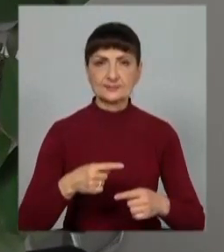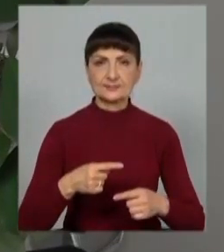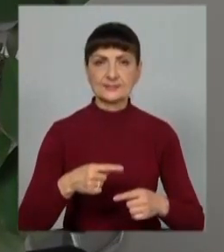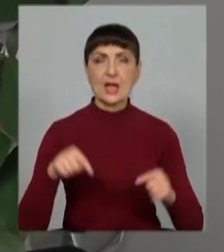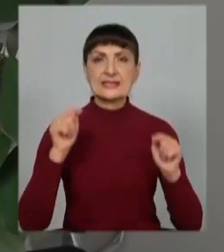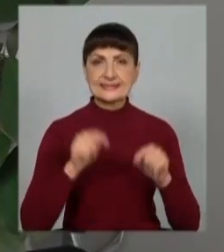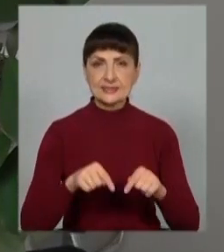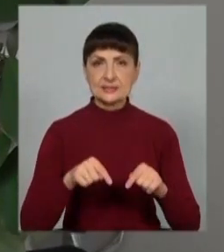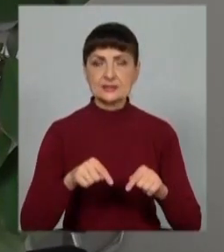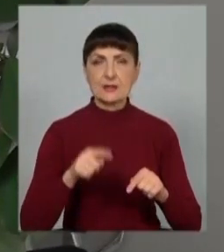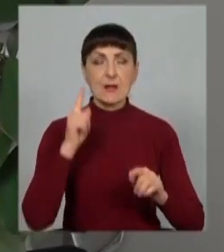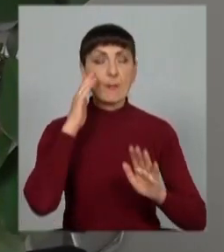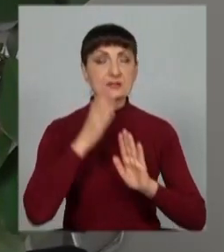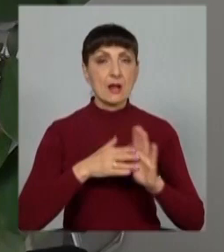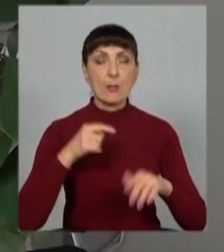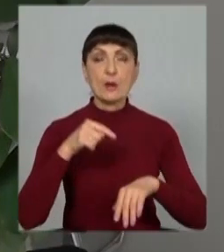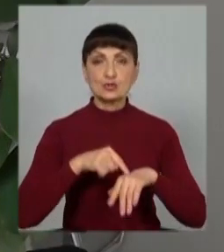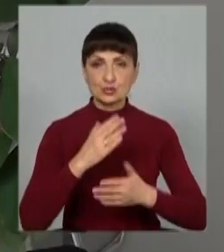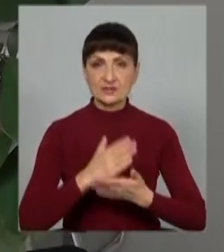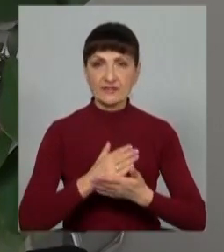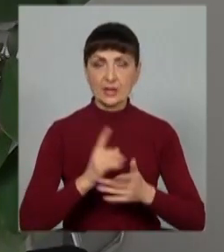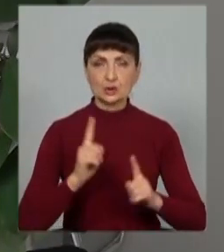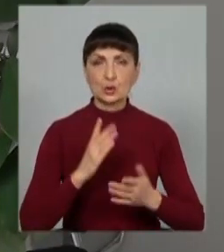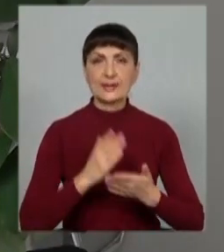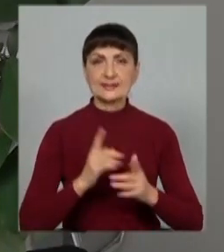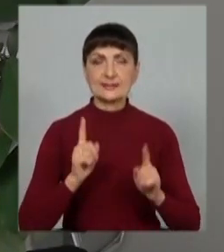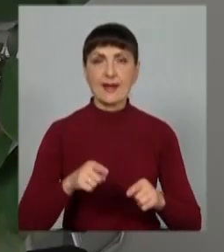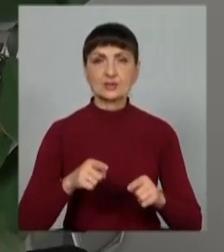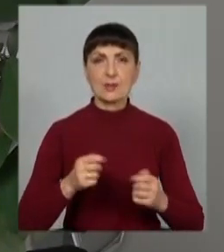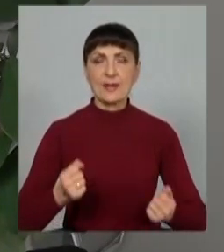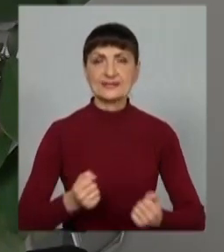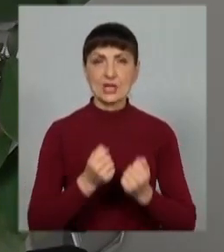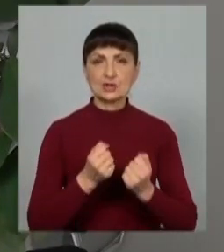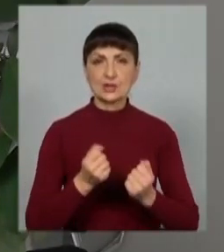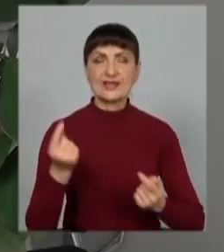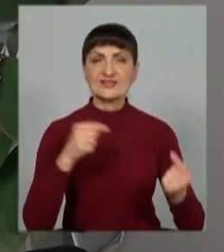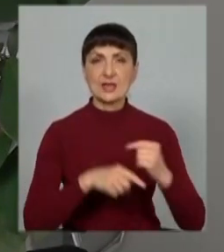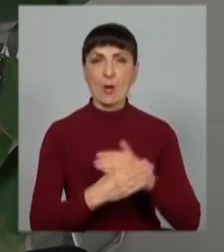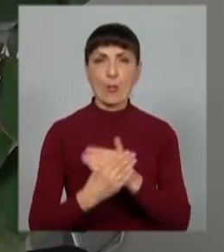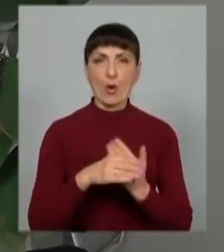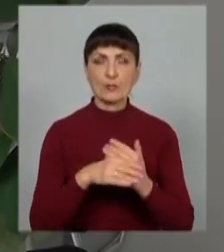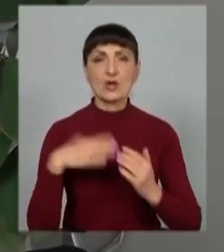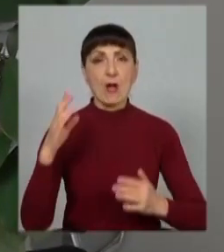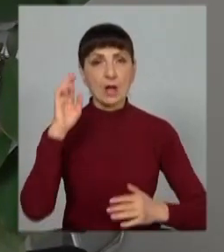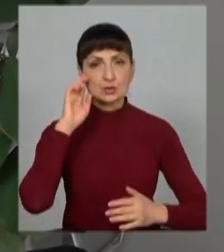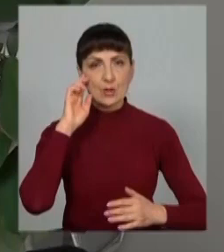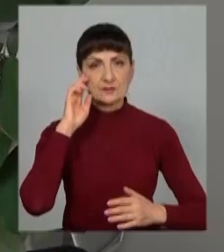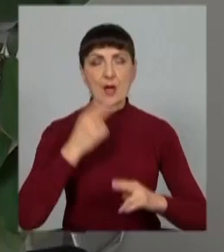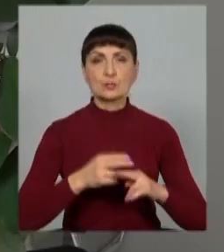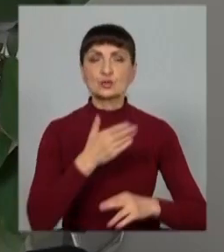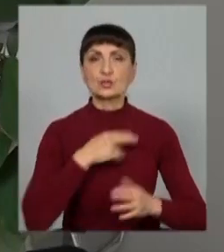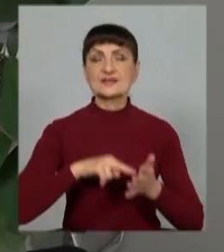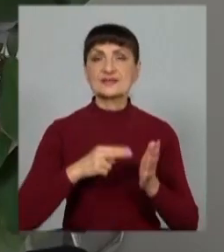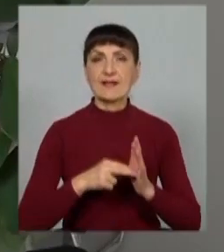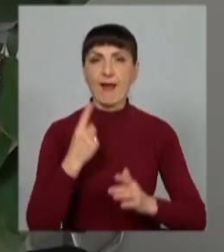очередь, здесь познали, почувствовали, что есть также поддержка и взаимопомощь со стороны государства, потому что у нас цель